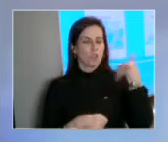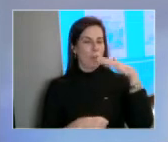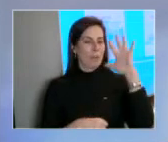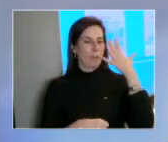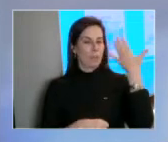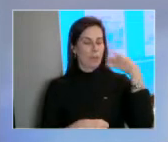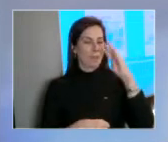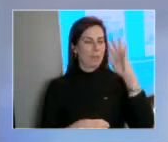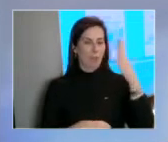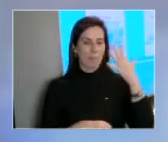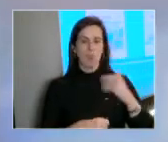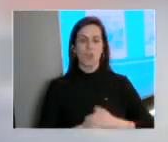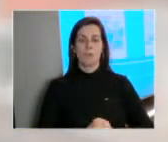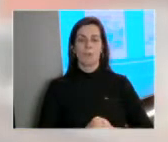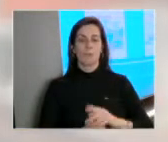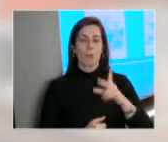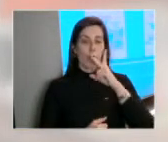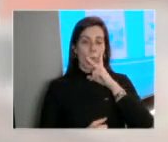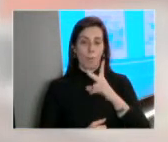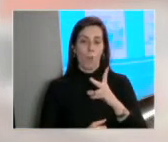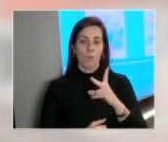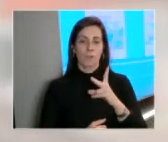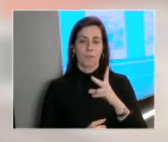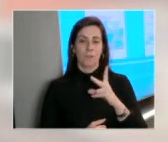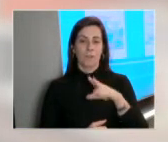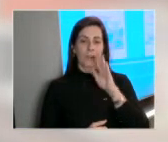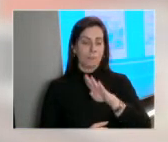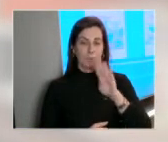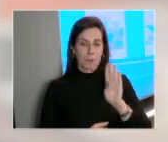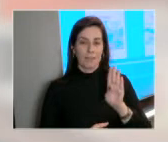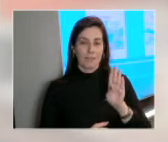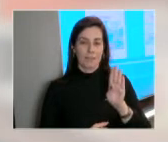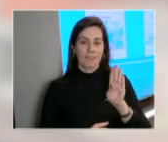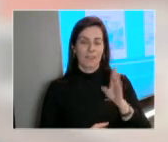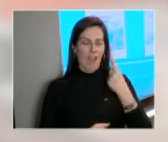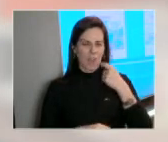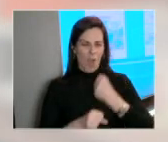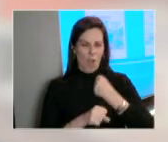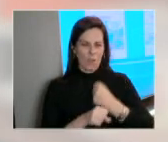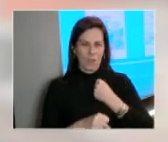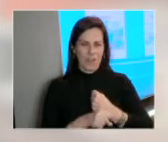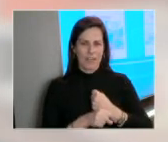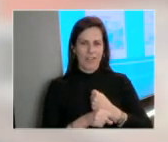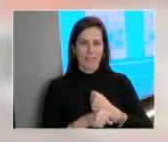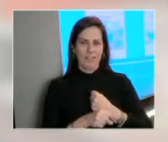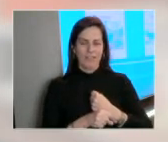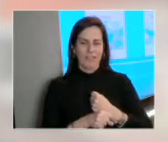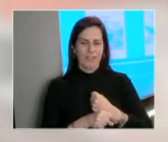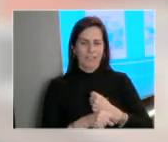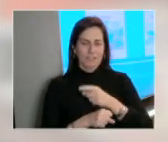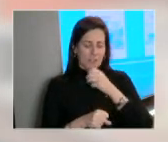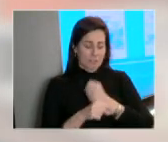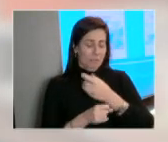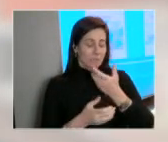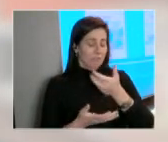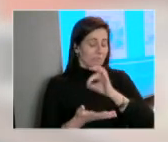בימים רביעי וחמישי. רואים פה את נתניהו, את אחד מעובדי האנשים שעובדים בלשכת